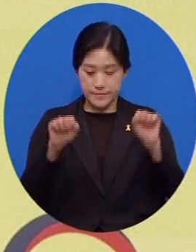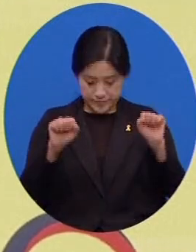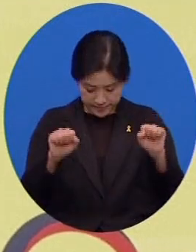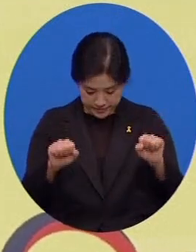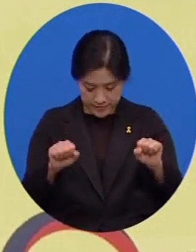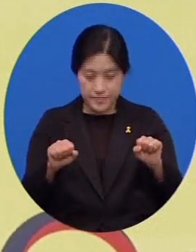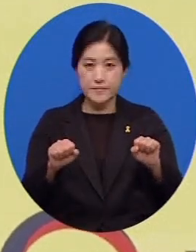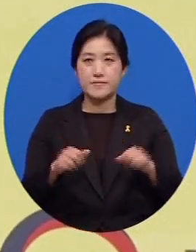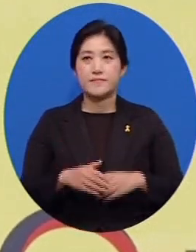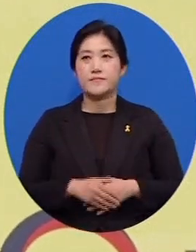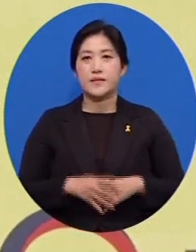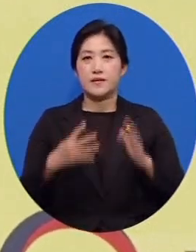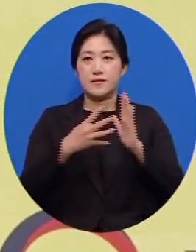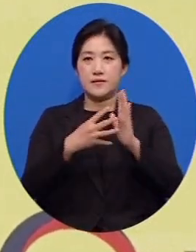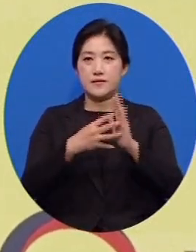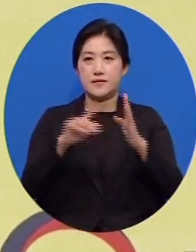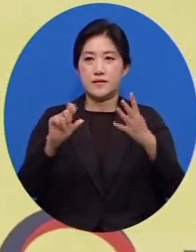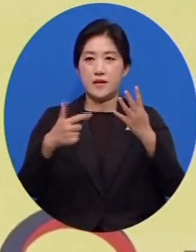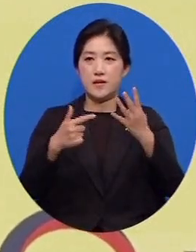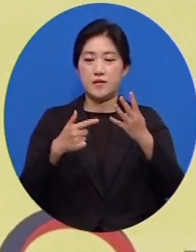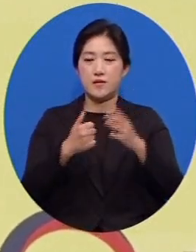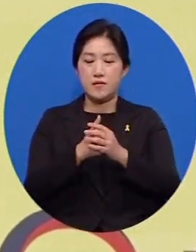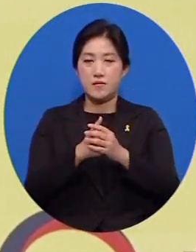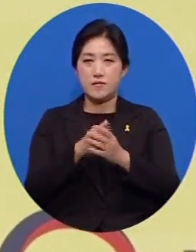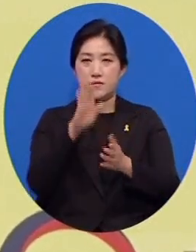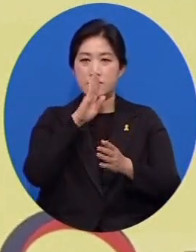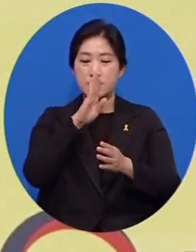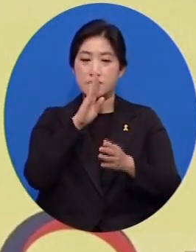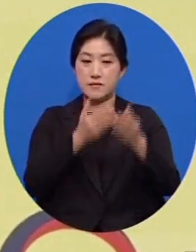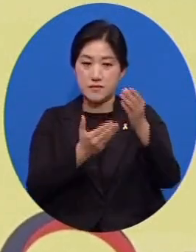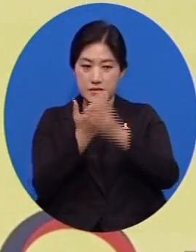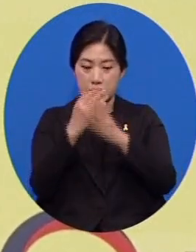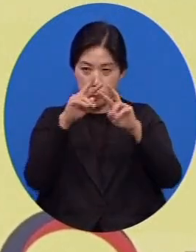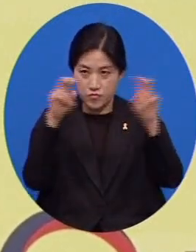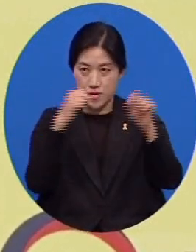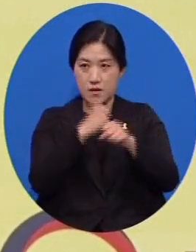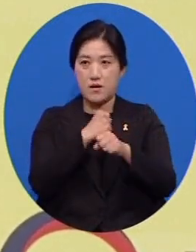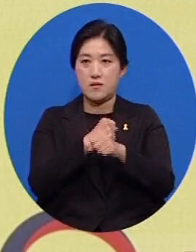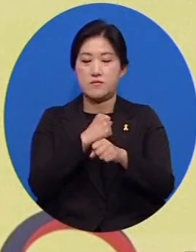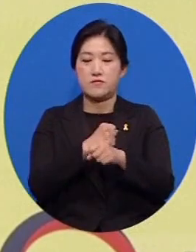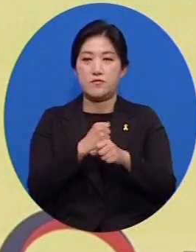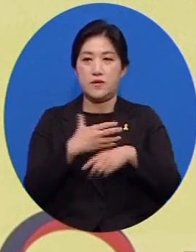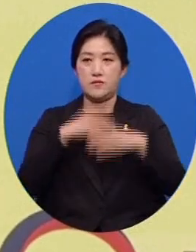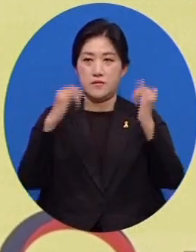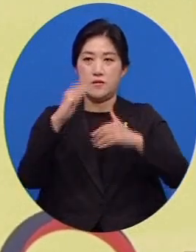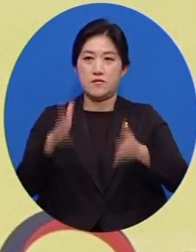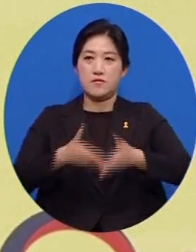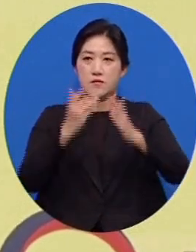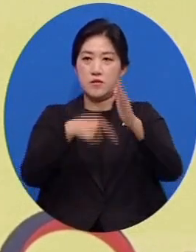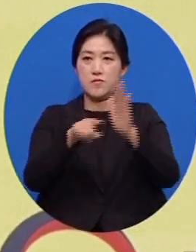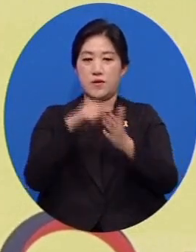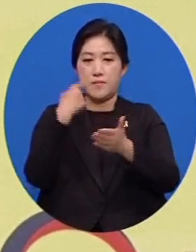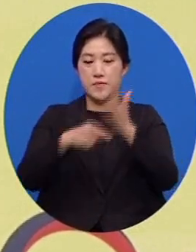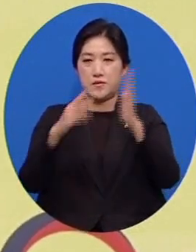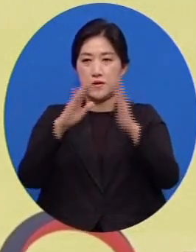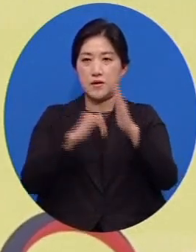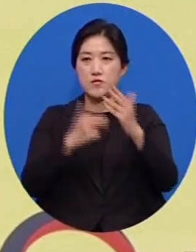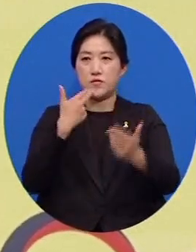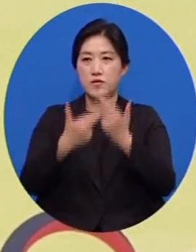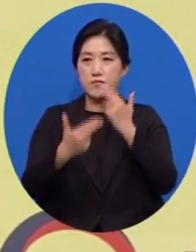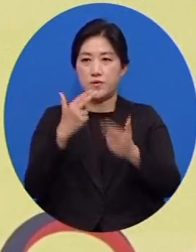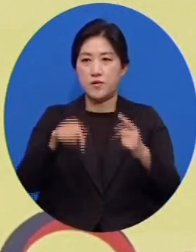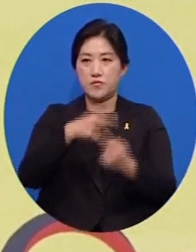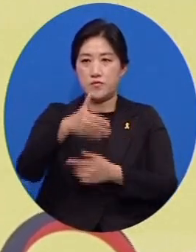안녕하십니까. 사단법인 4.16 세월호 참사 진상규명 및 안전사회 건설을 위한 피해자 가족협의회